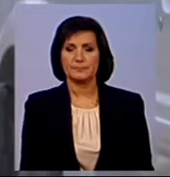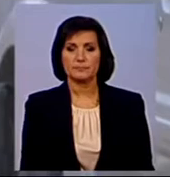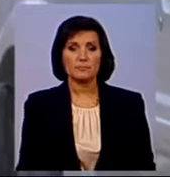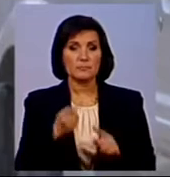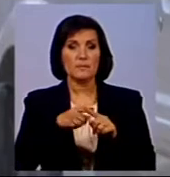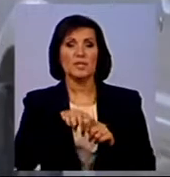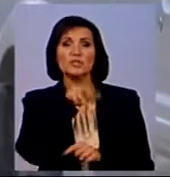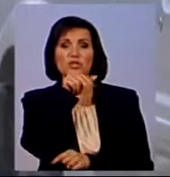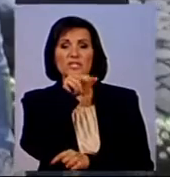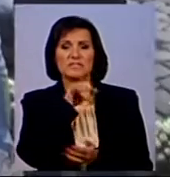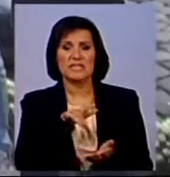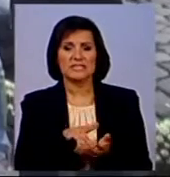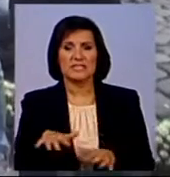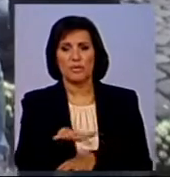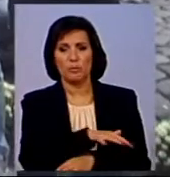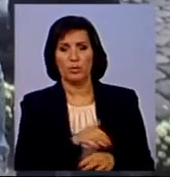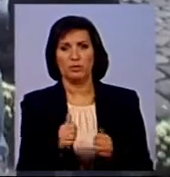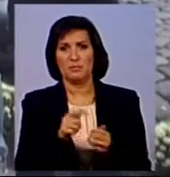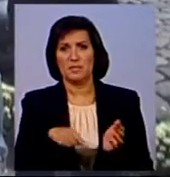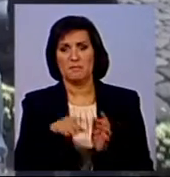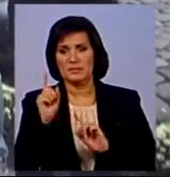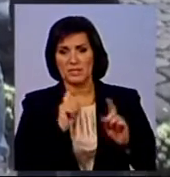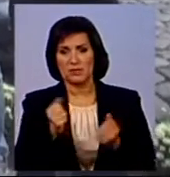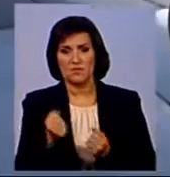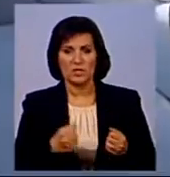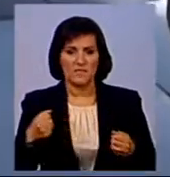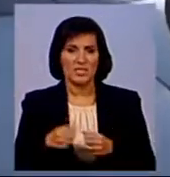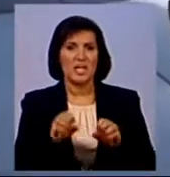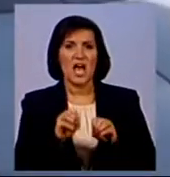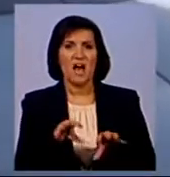А це Чернівці. На центральній площі під міськрадою водії вімкнули